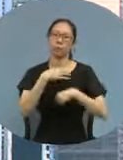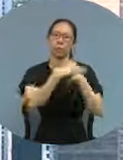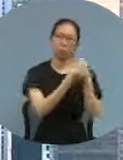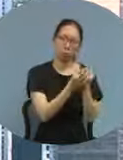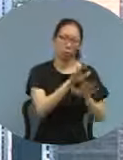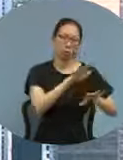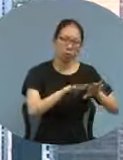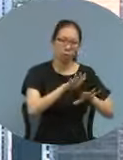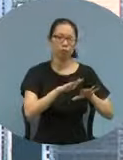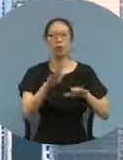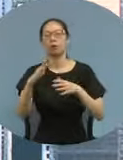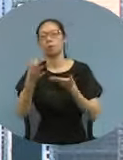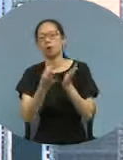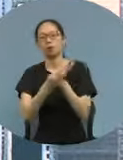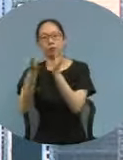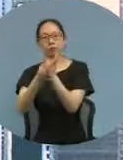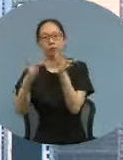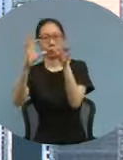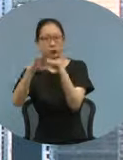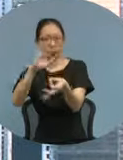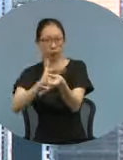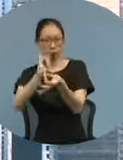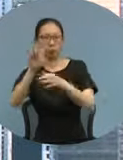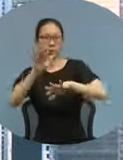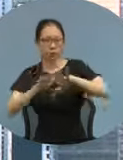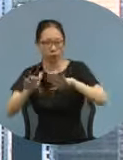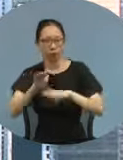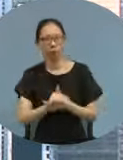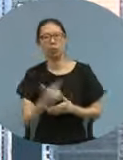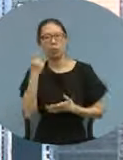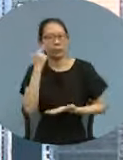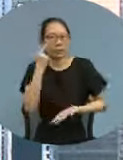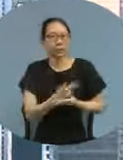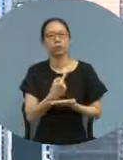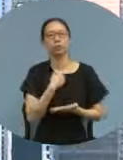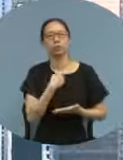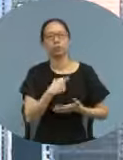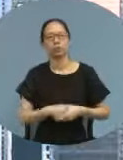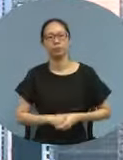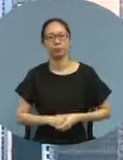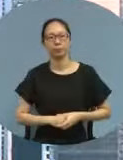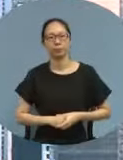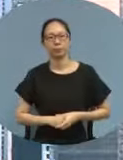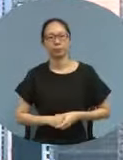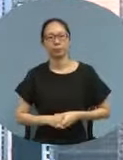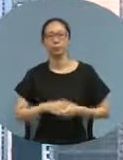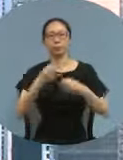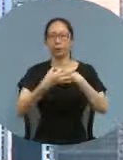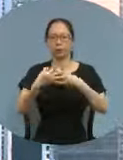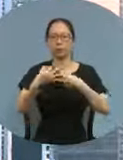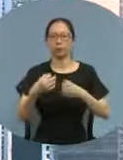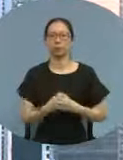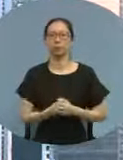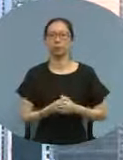在國際上或者在我們的跨境的處理犯罪案件，都是應該獲得正視和重視的。